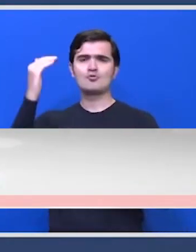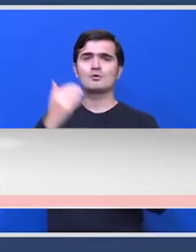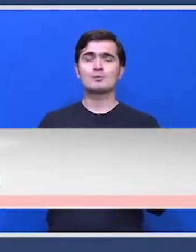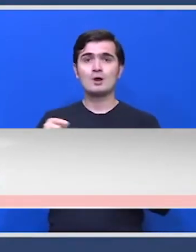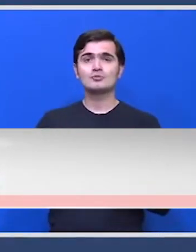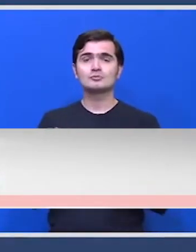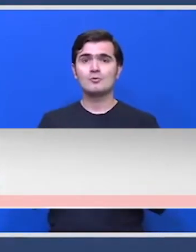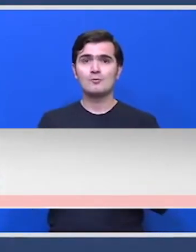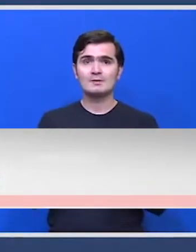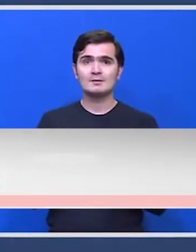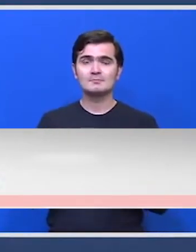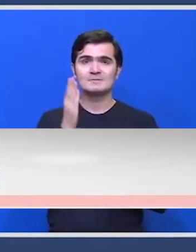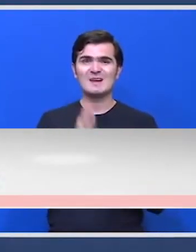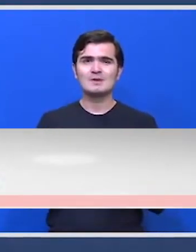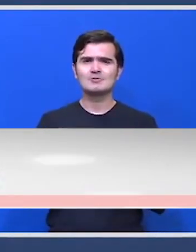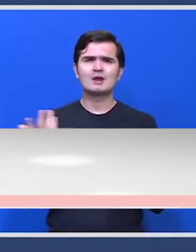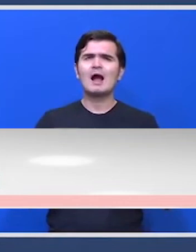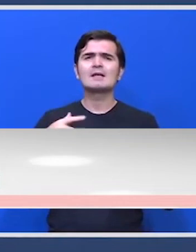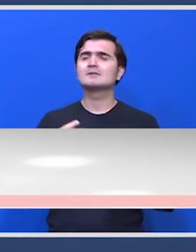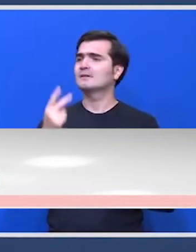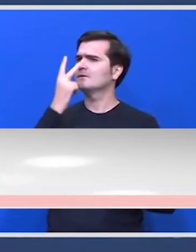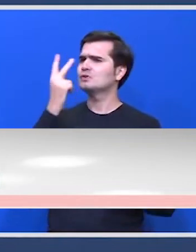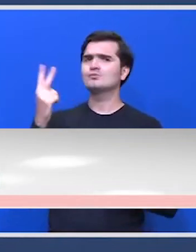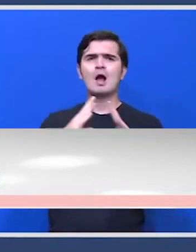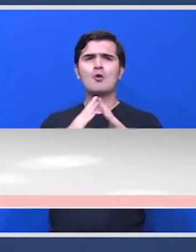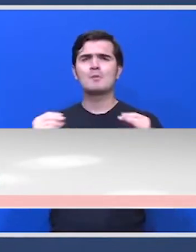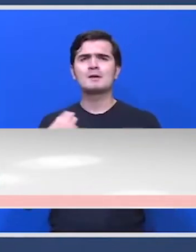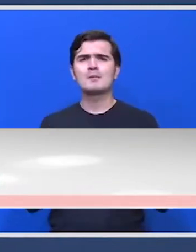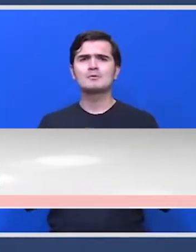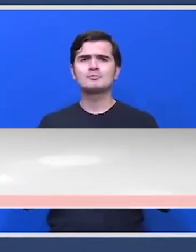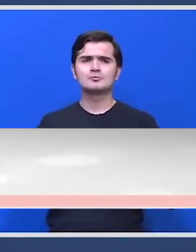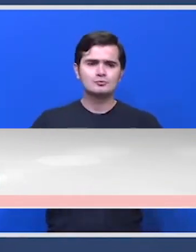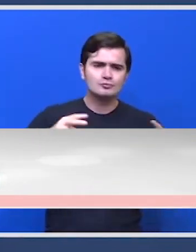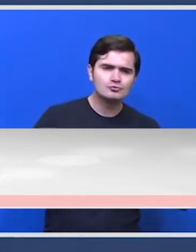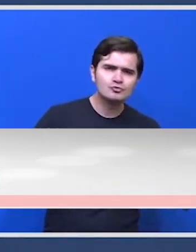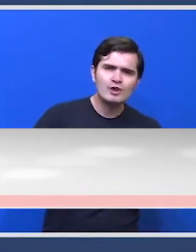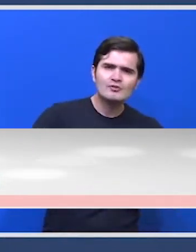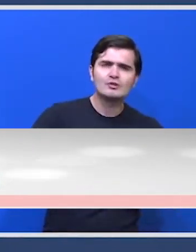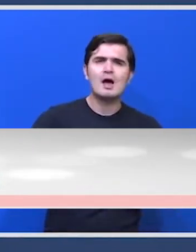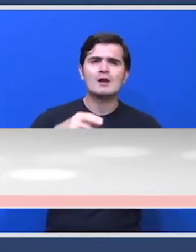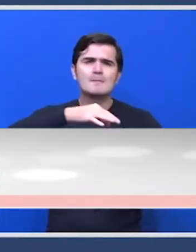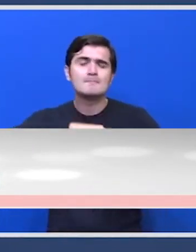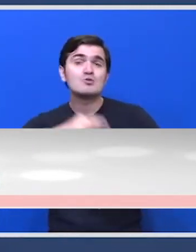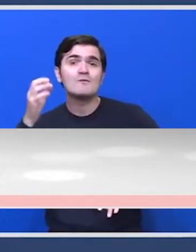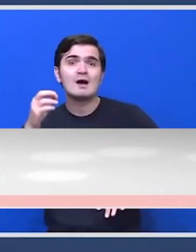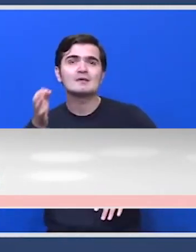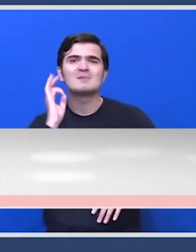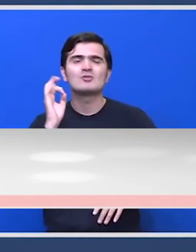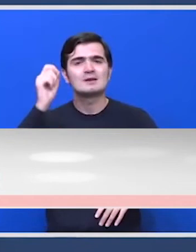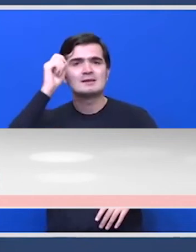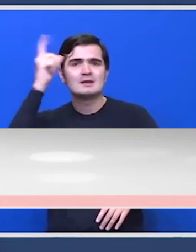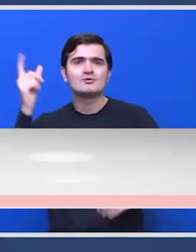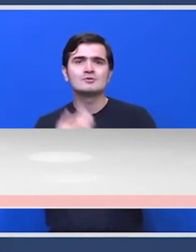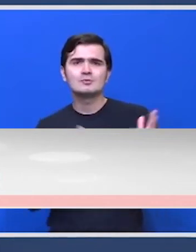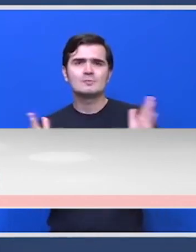de fapt, viziunea României în cercetare, inovare și specializări inteligente în orizontul de timp